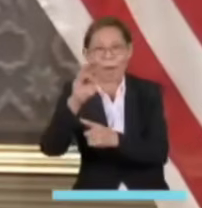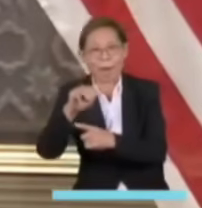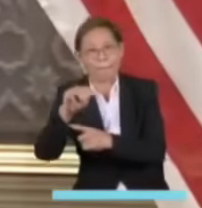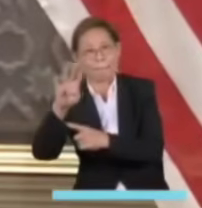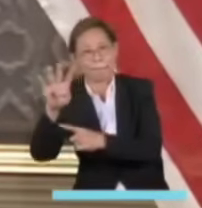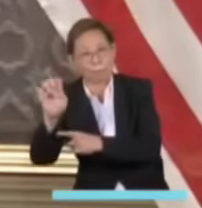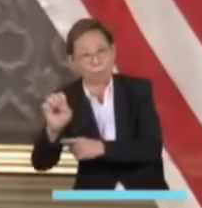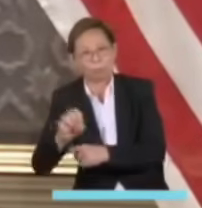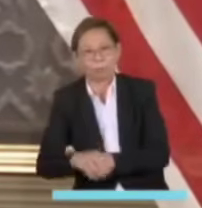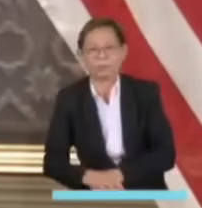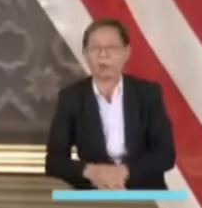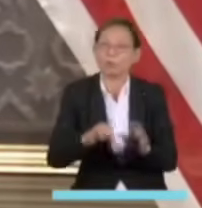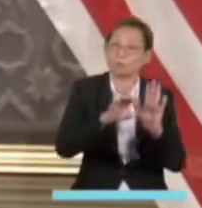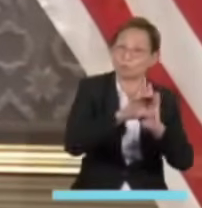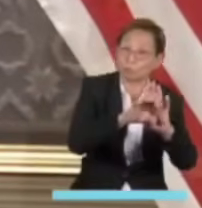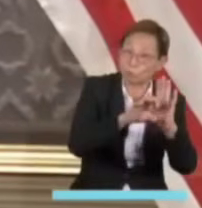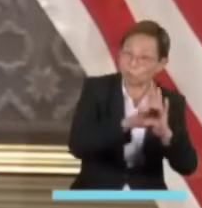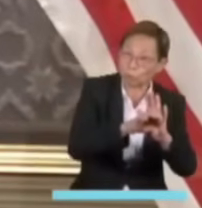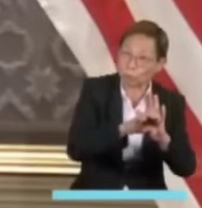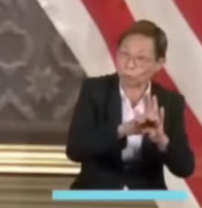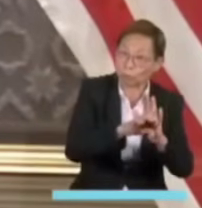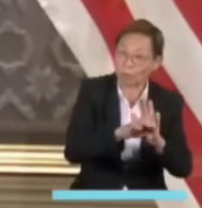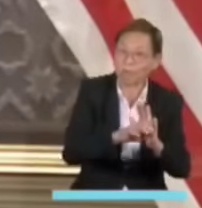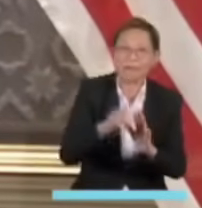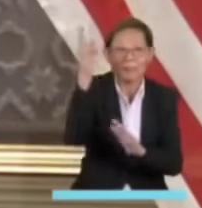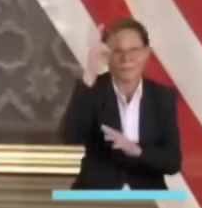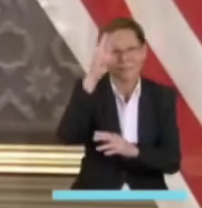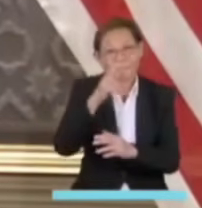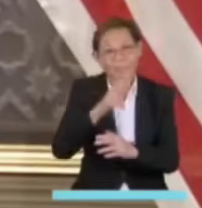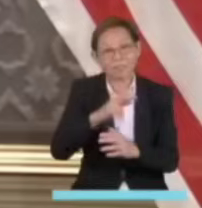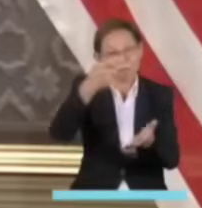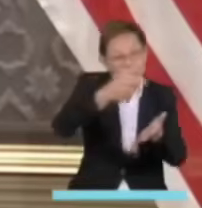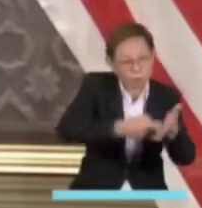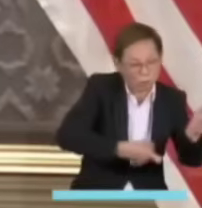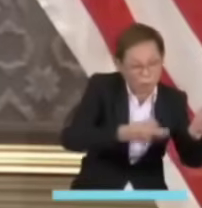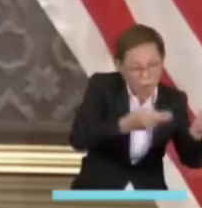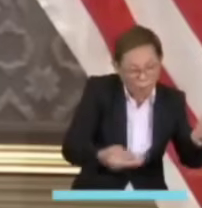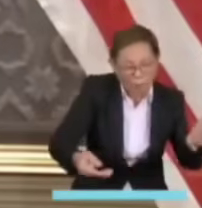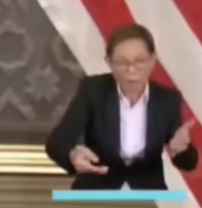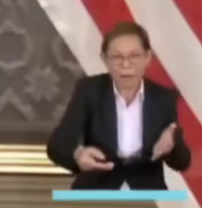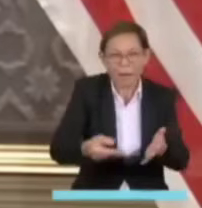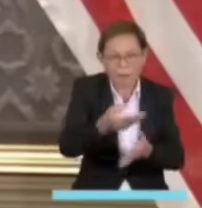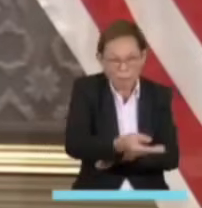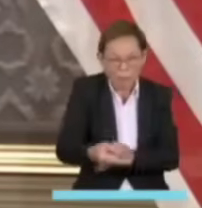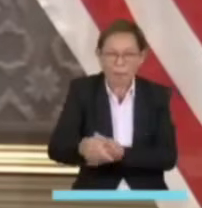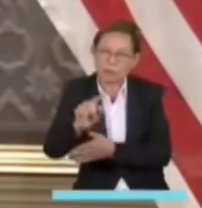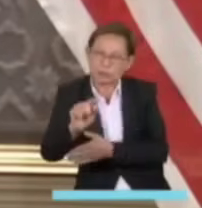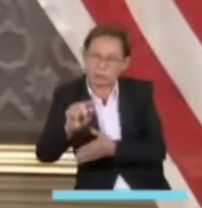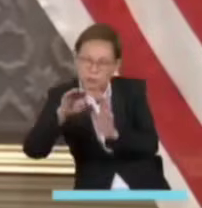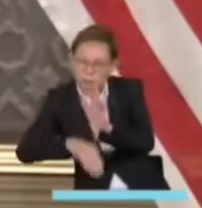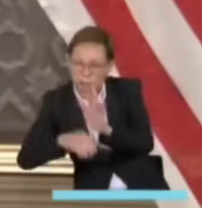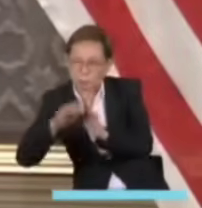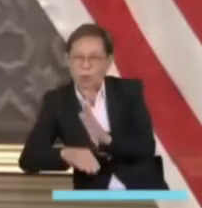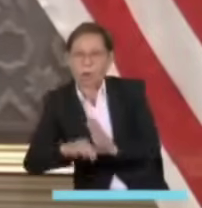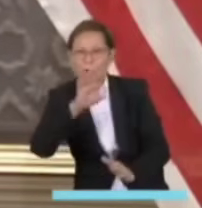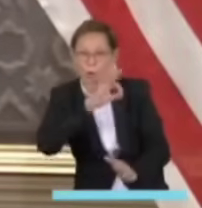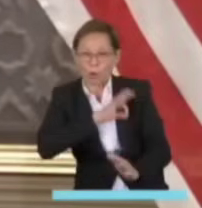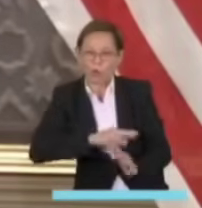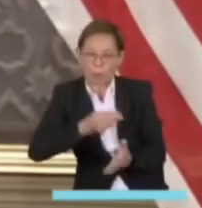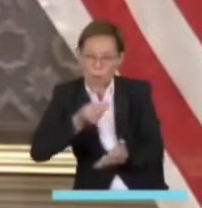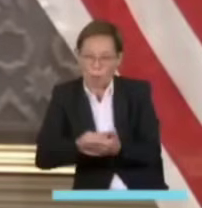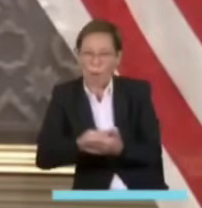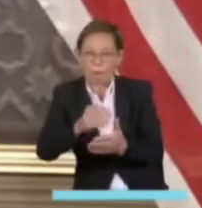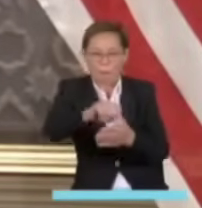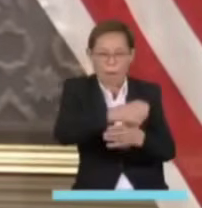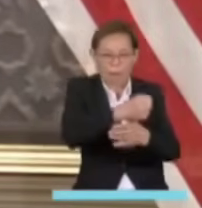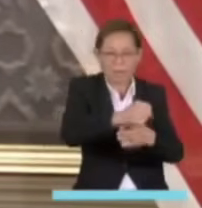M40. Umpamanya, kerana cukai barang bernilai rendah, cukai keuntungan modal bagi